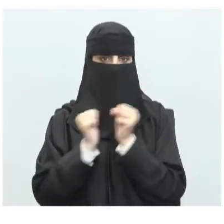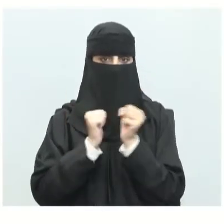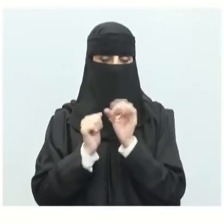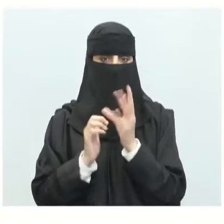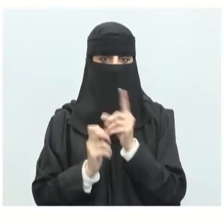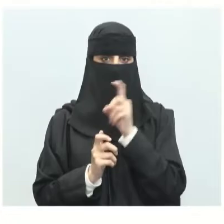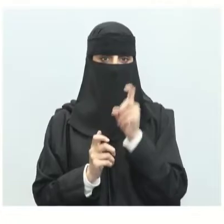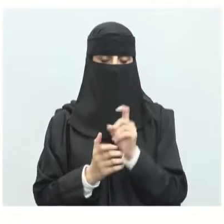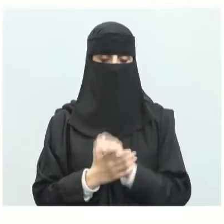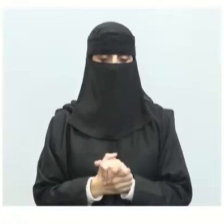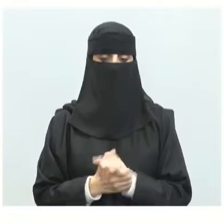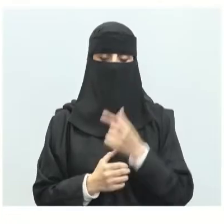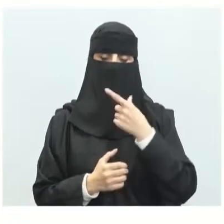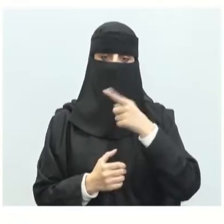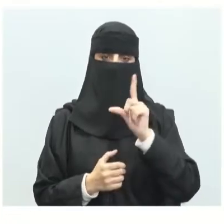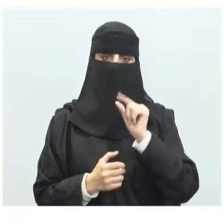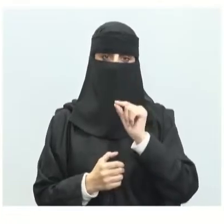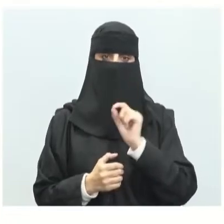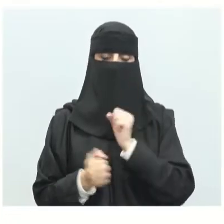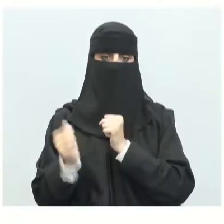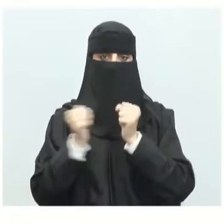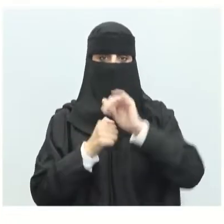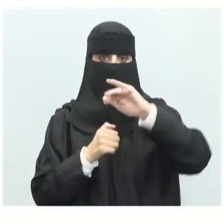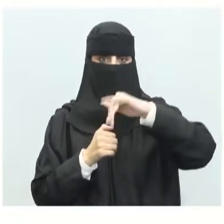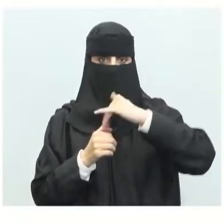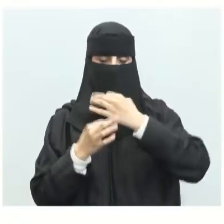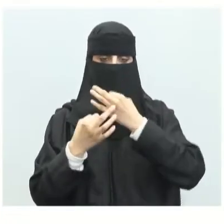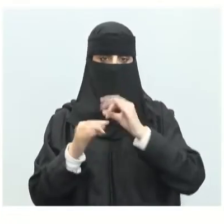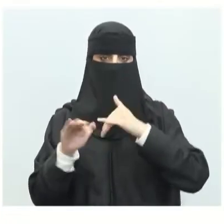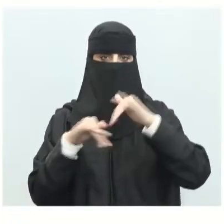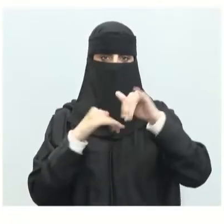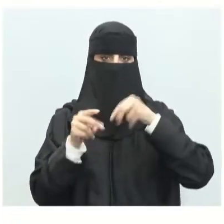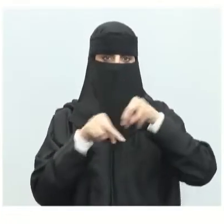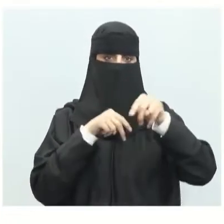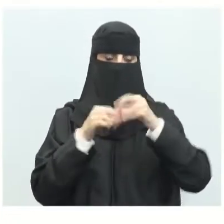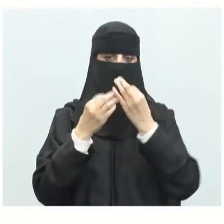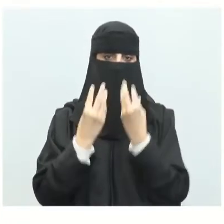احسنتم زينت اذا امكت بمعنى زينت